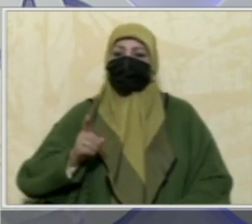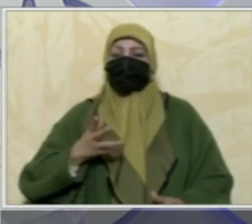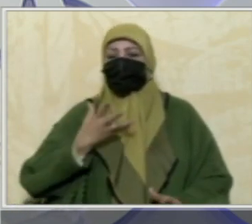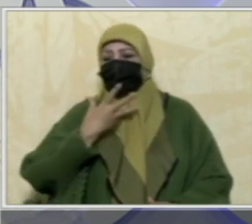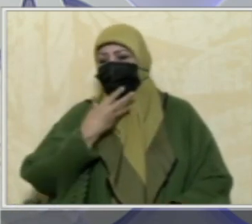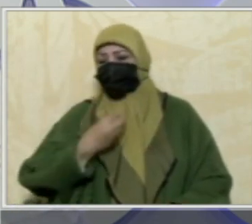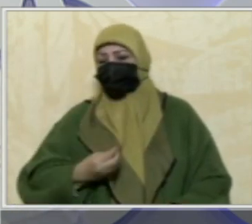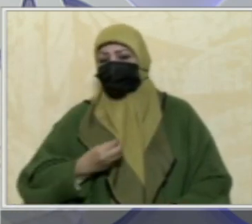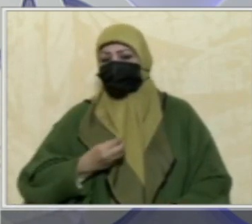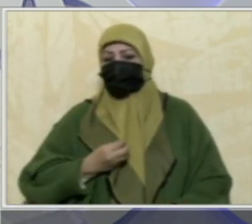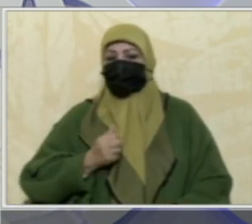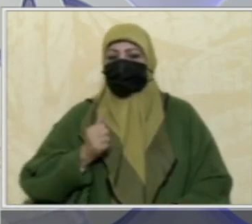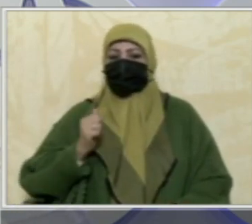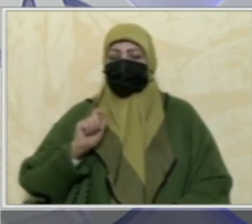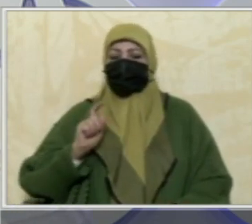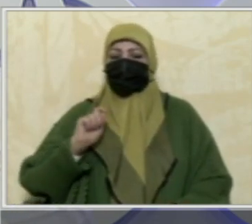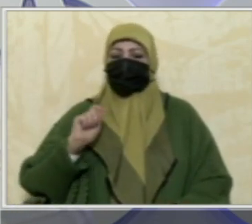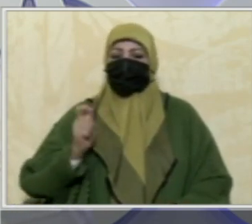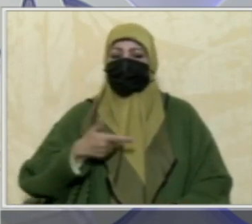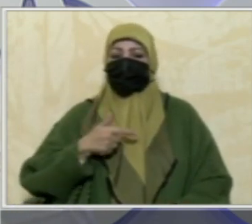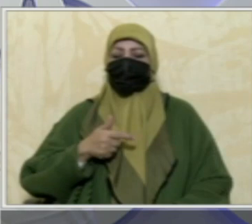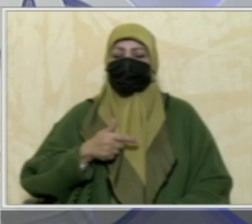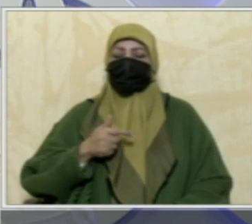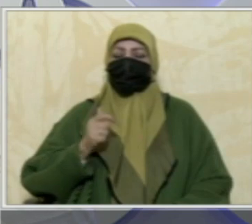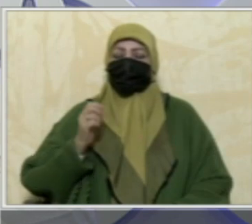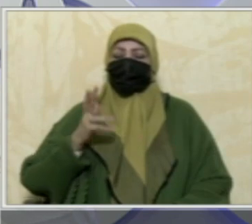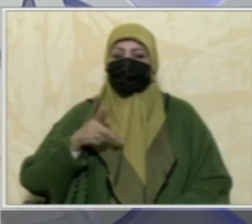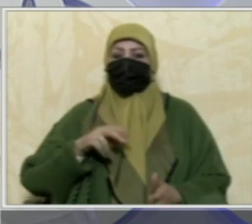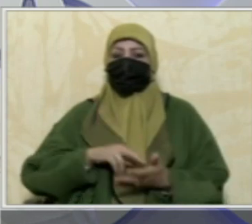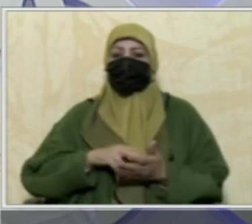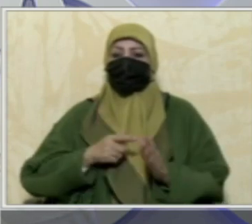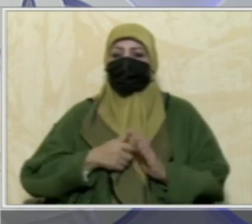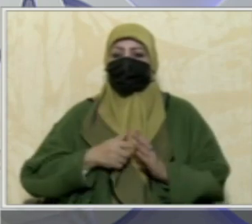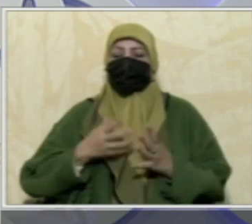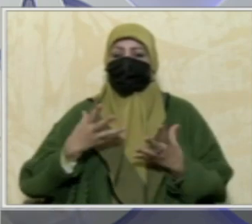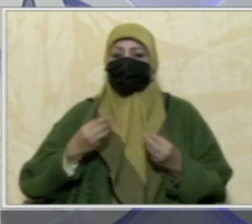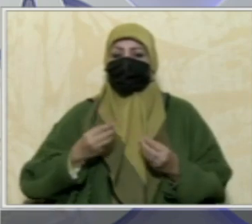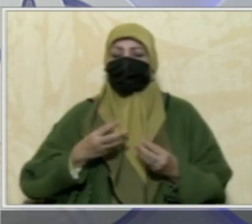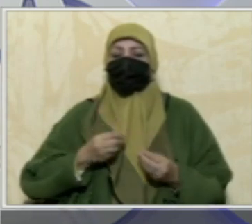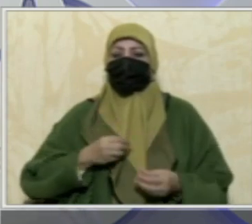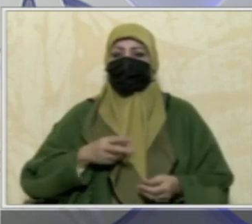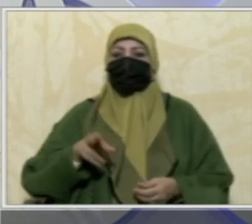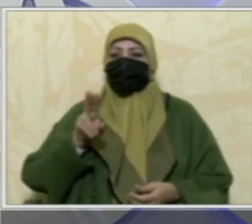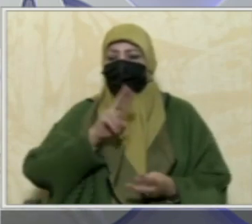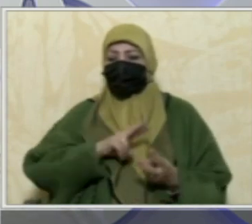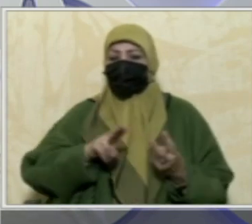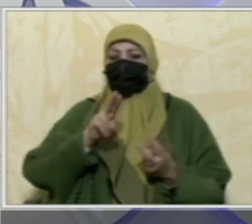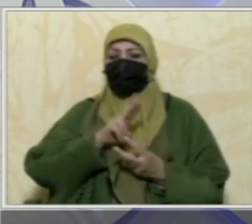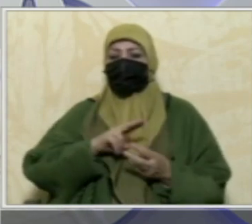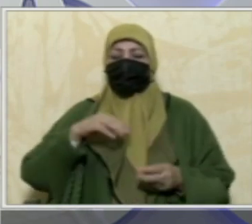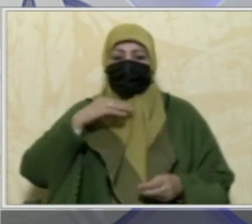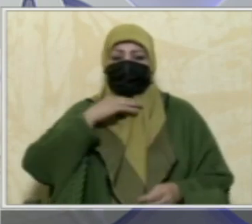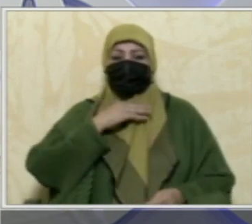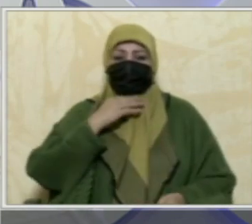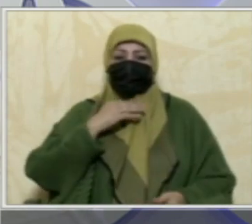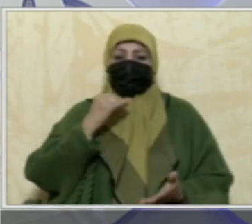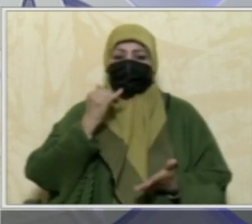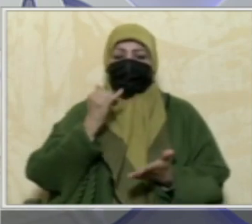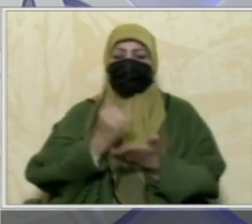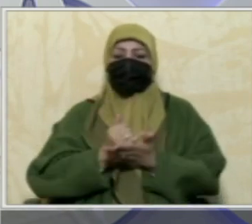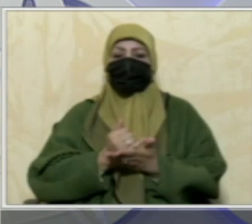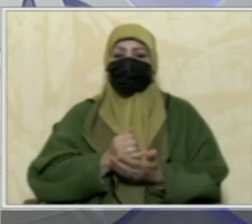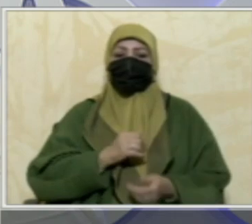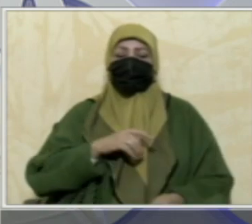مسائل تكثر الاسئله عنها في الاضحيه ما حكم التضحيه بالغنم او